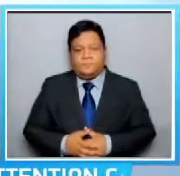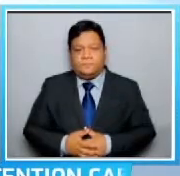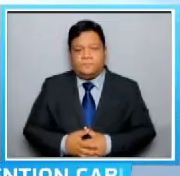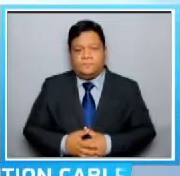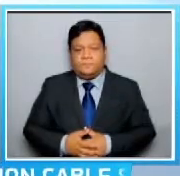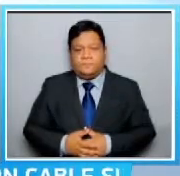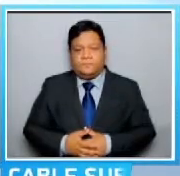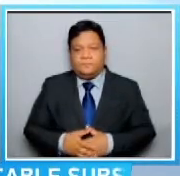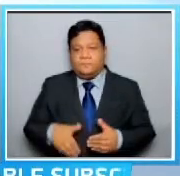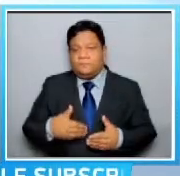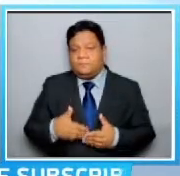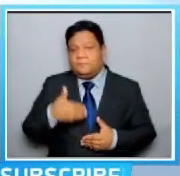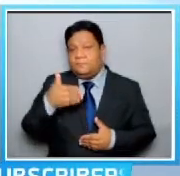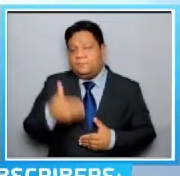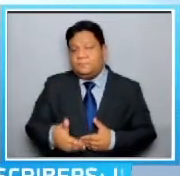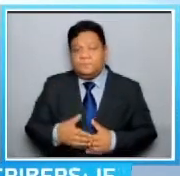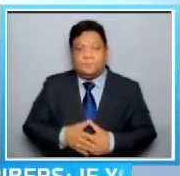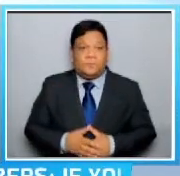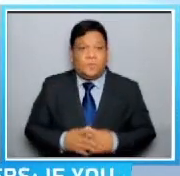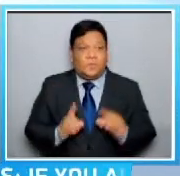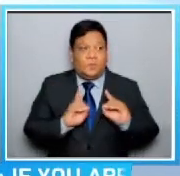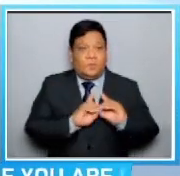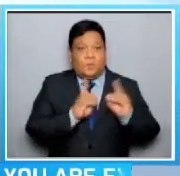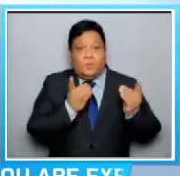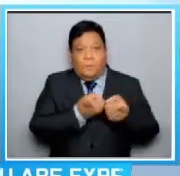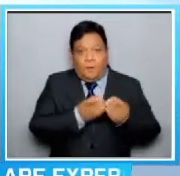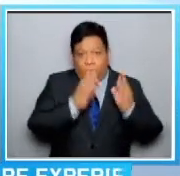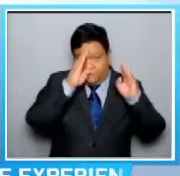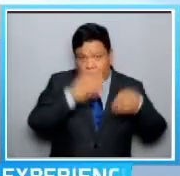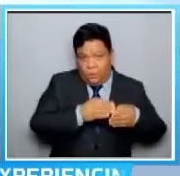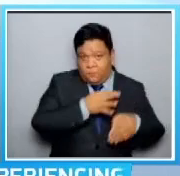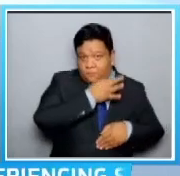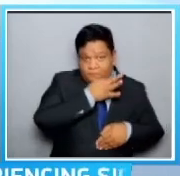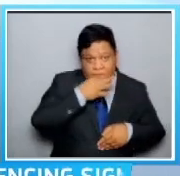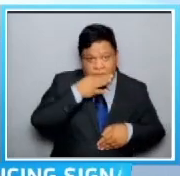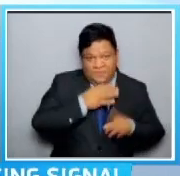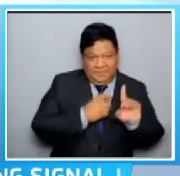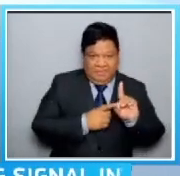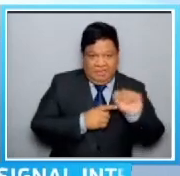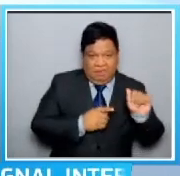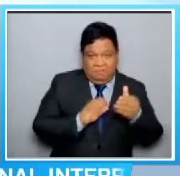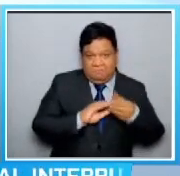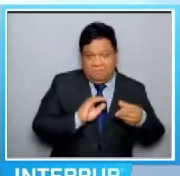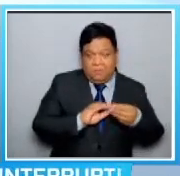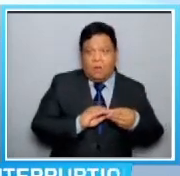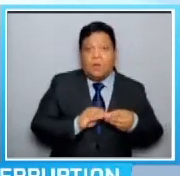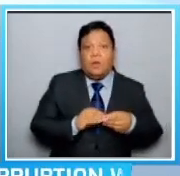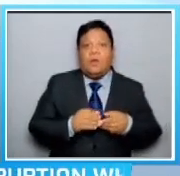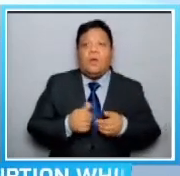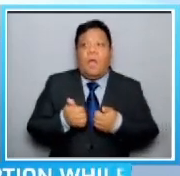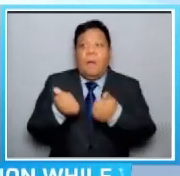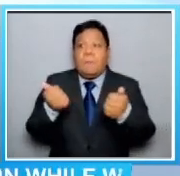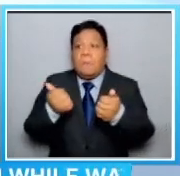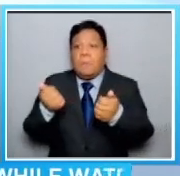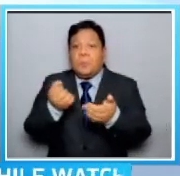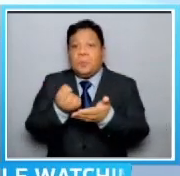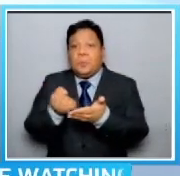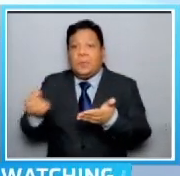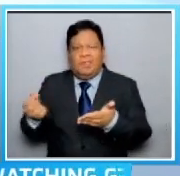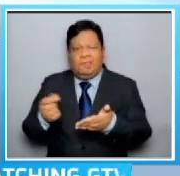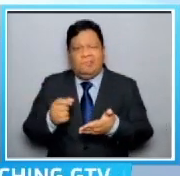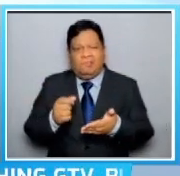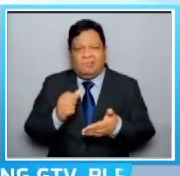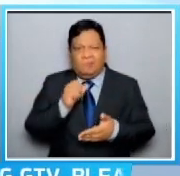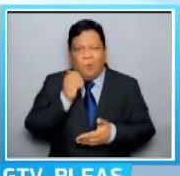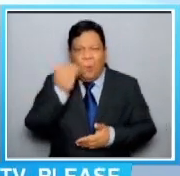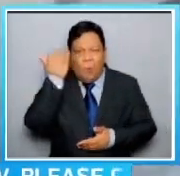Sabi ng Department of Agriculture, kulang talaga ang supply ng ilang pangunahing bilihin kaya ang resulta, mataas ang presyo.